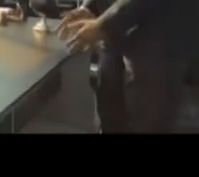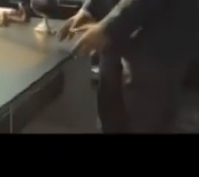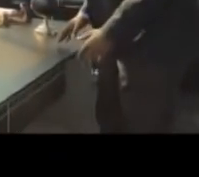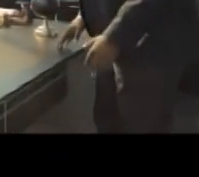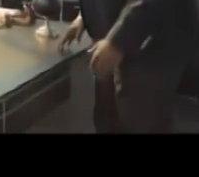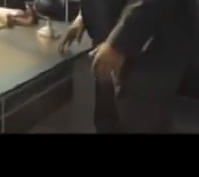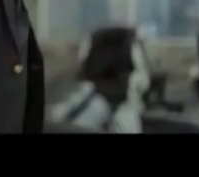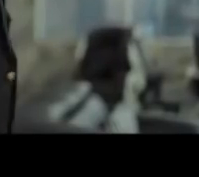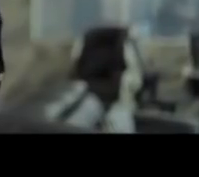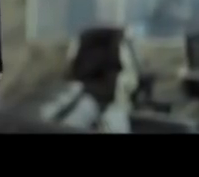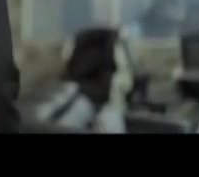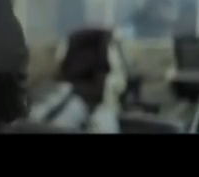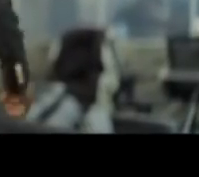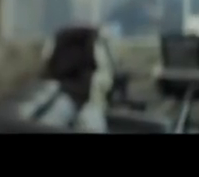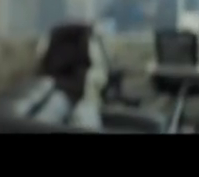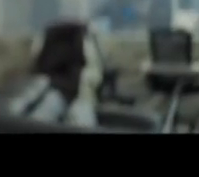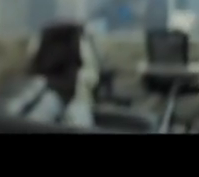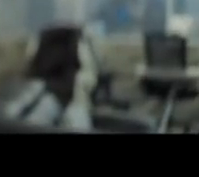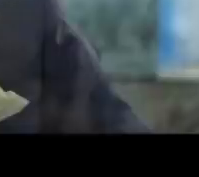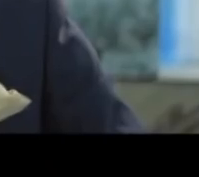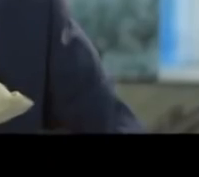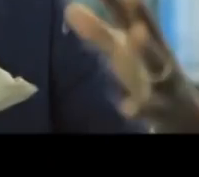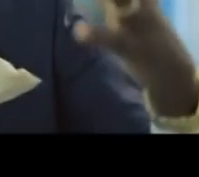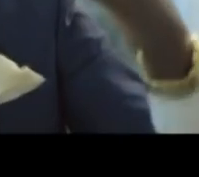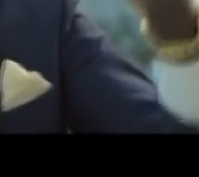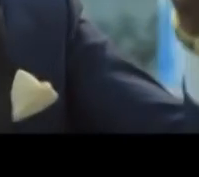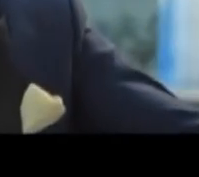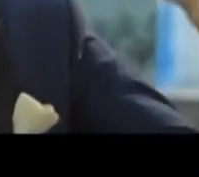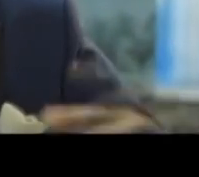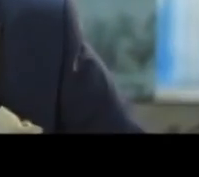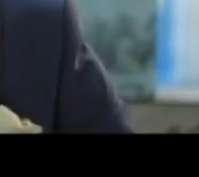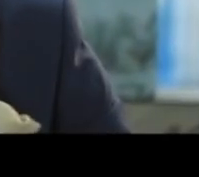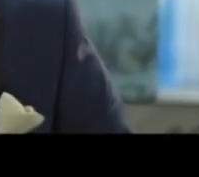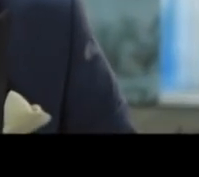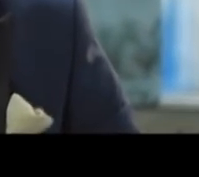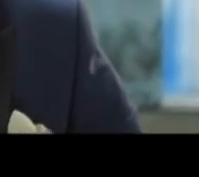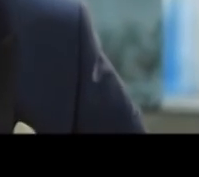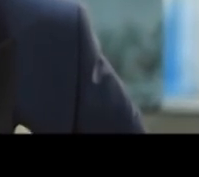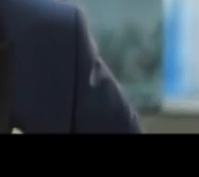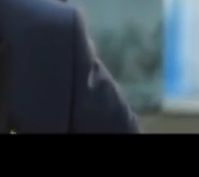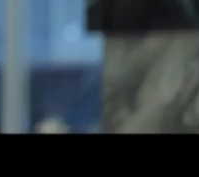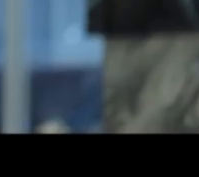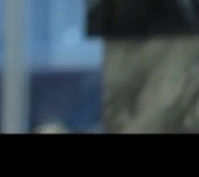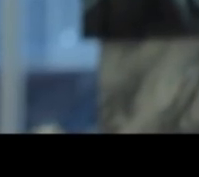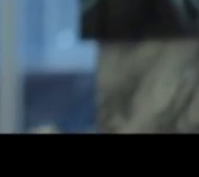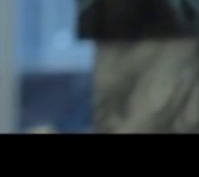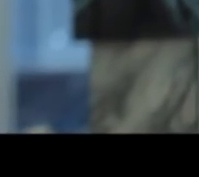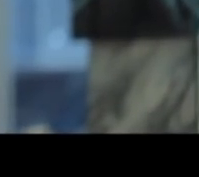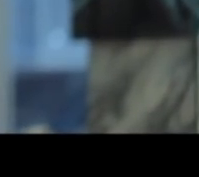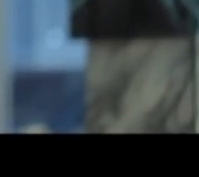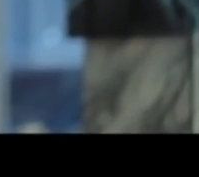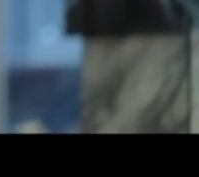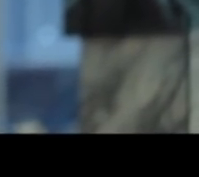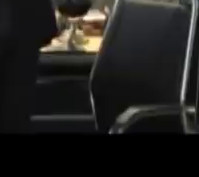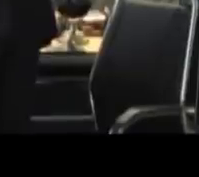Que t'as gagné dans le conseiller. Bateau et facture, Wana. Pourquoi on a pas mis ça de bon 90 millions de